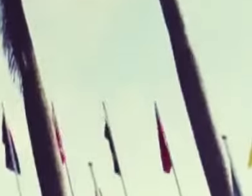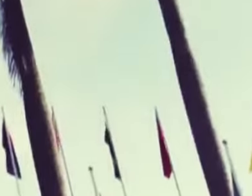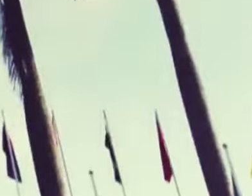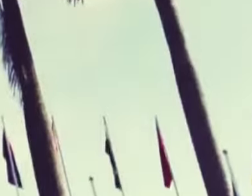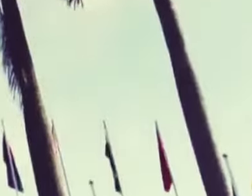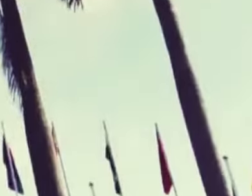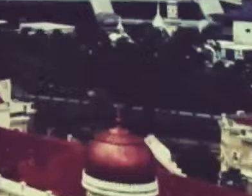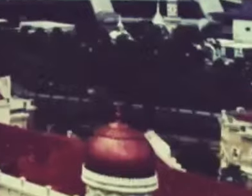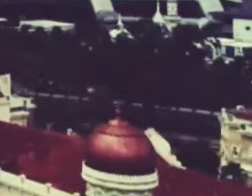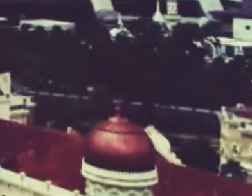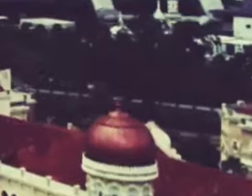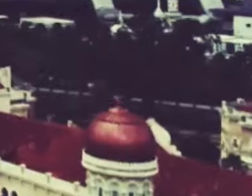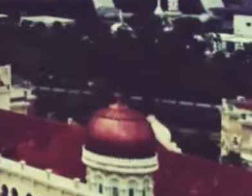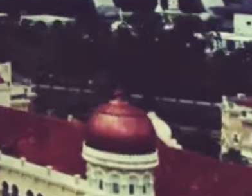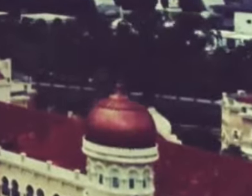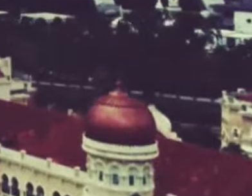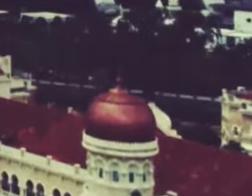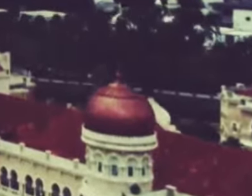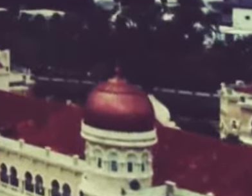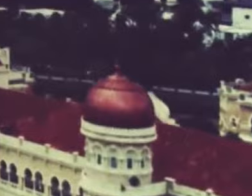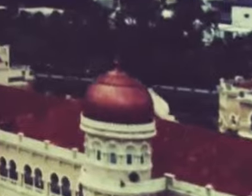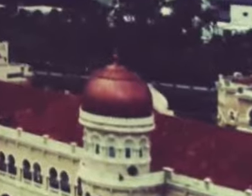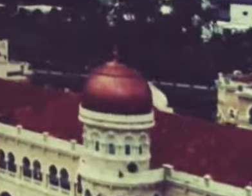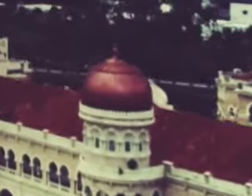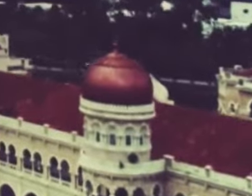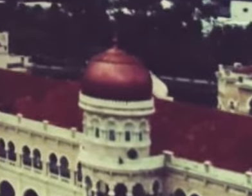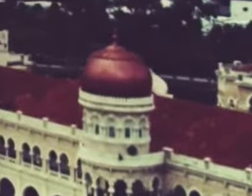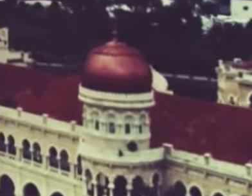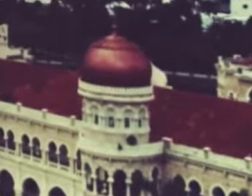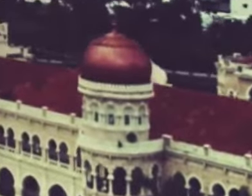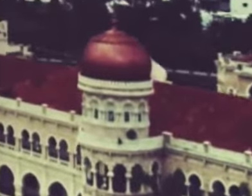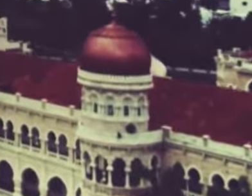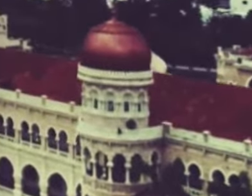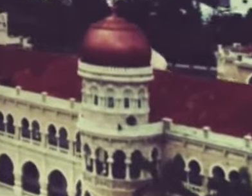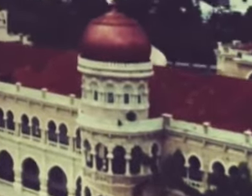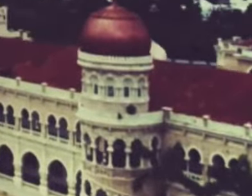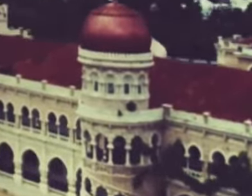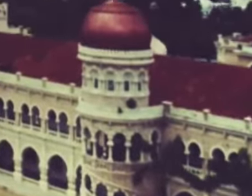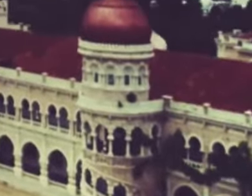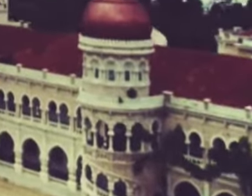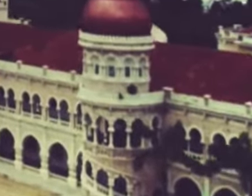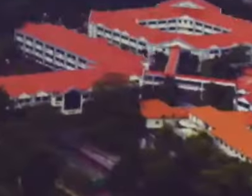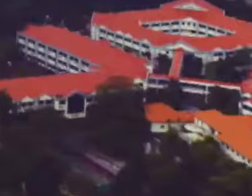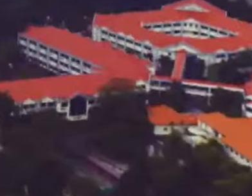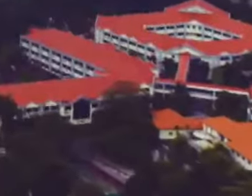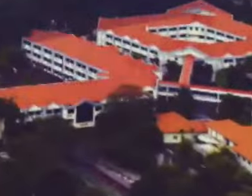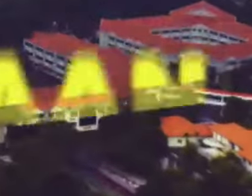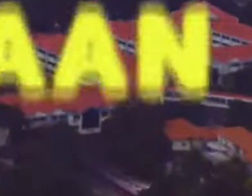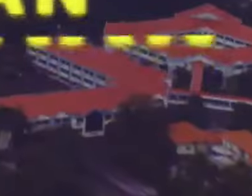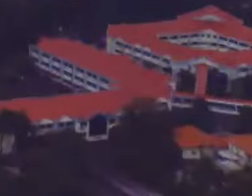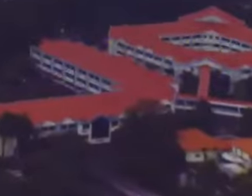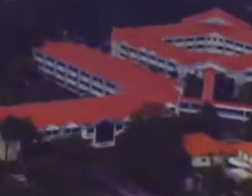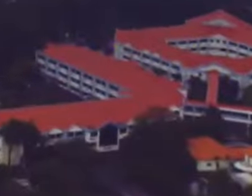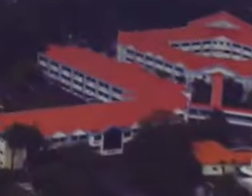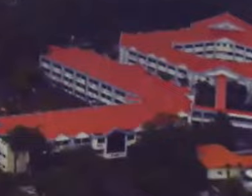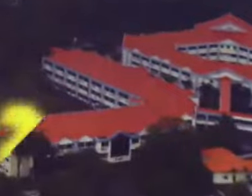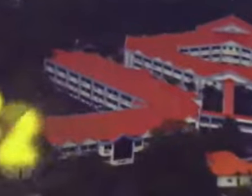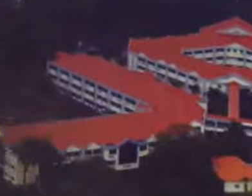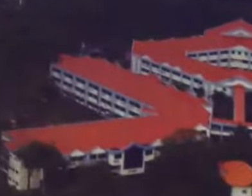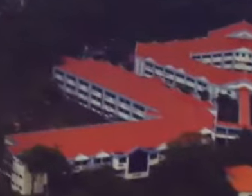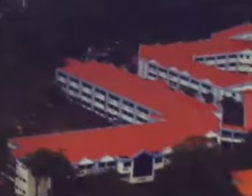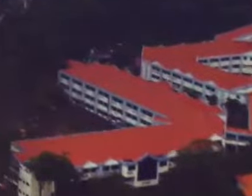Pilihan Raya Umum ke-15 akan diadakan pada 19 November 2022. Tarikh penamaan calon